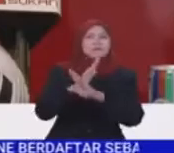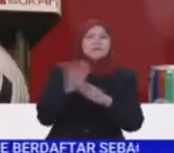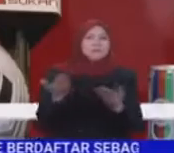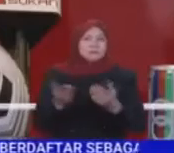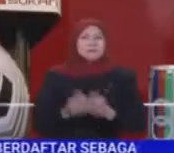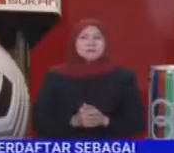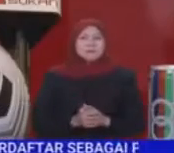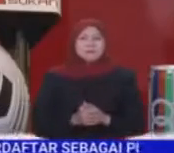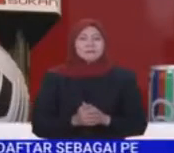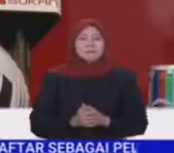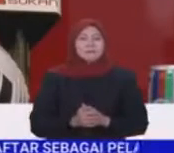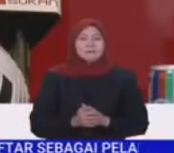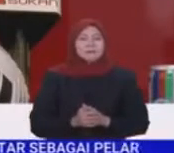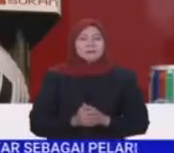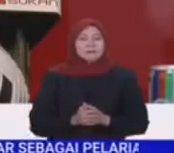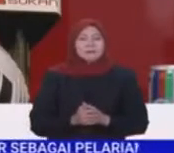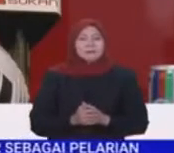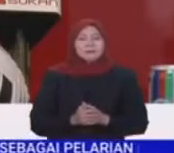have our own way